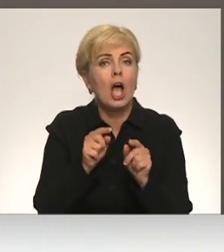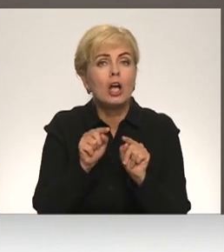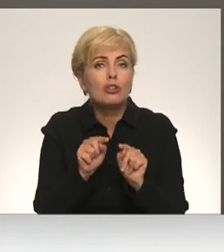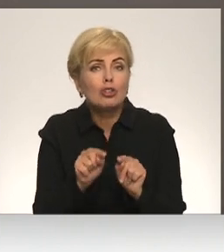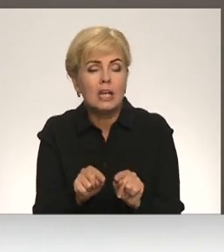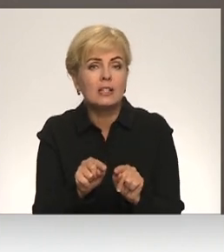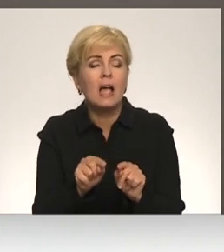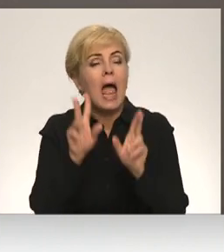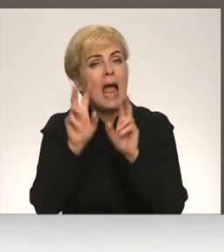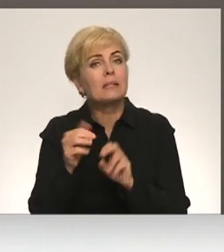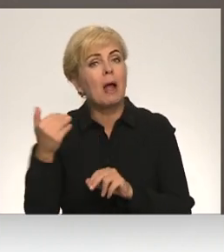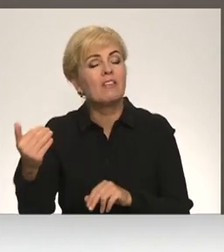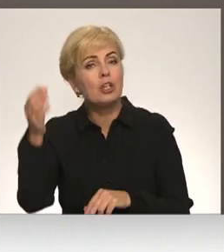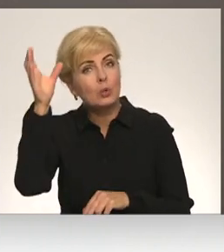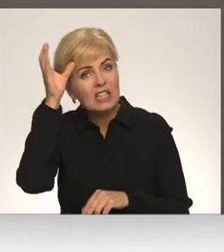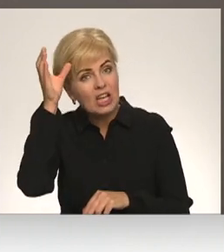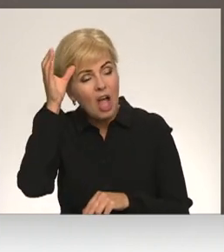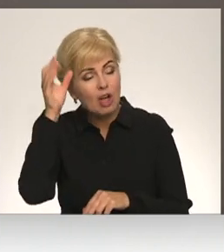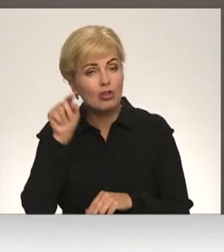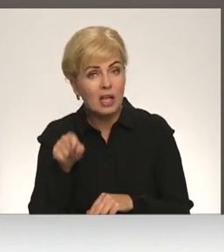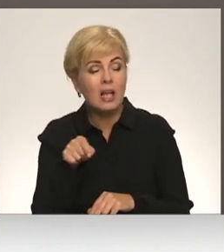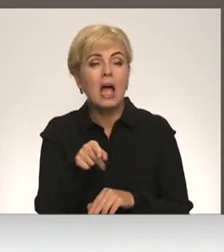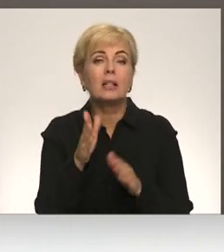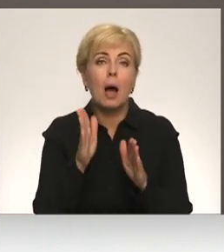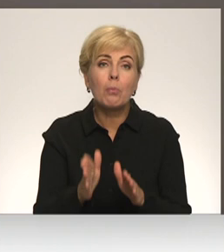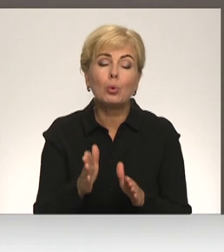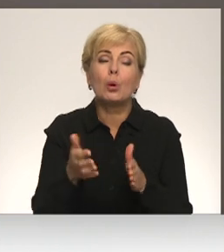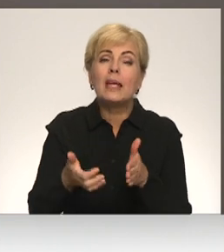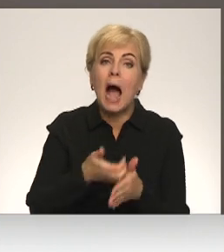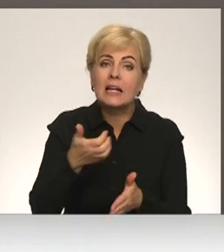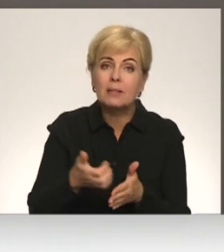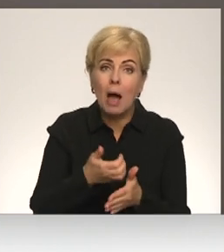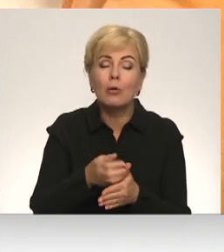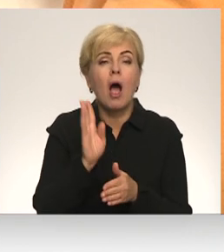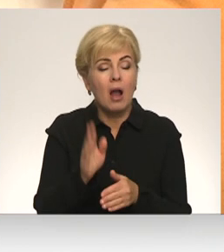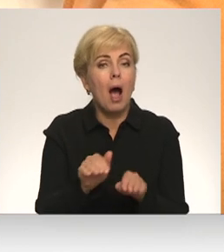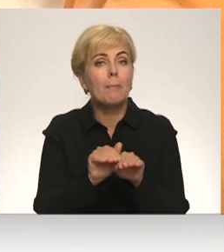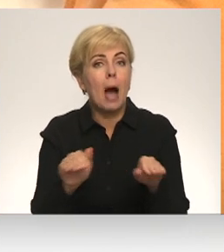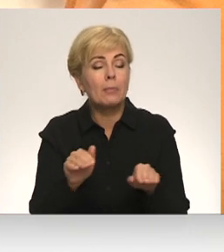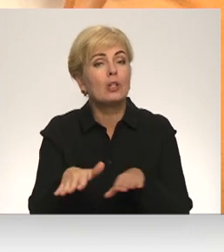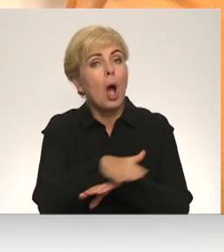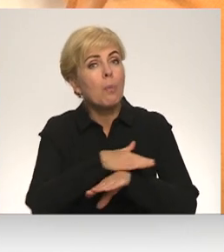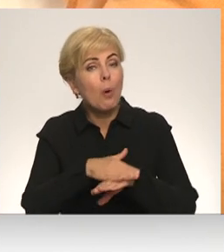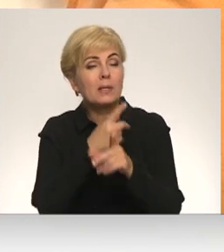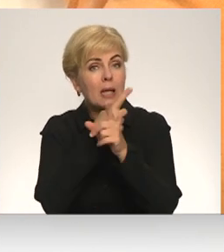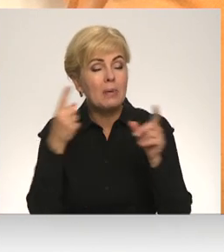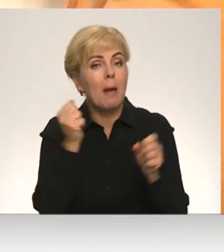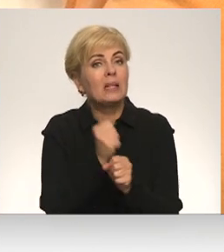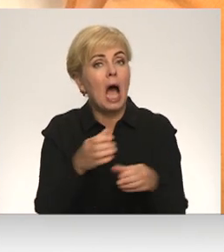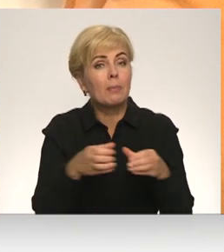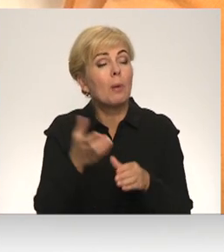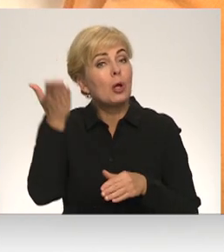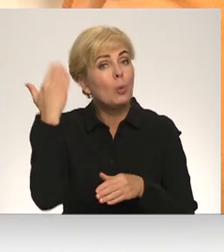šīs ekspertu zināšanas, respektīvi, ka tās būtu jāizmanto kā pamats. Publiskā paziņojumā darba grupa